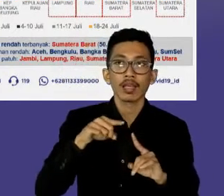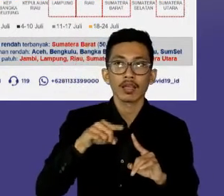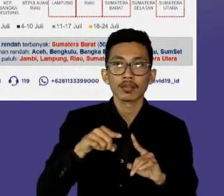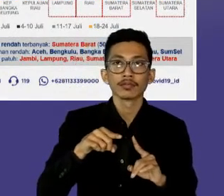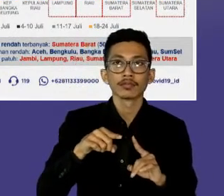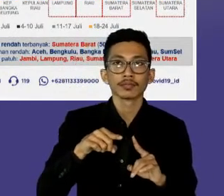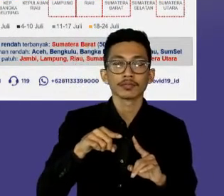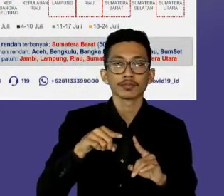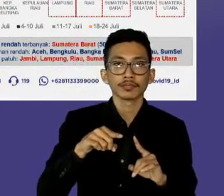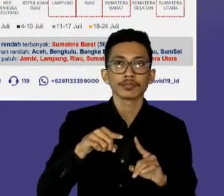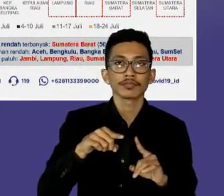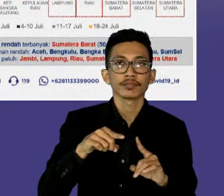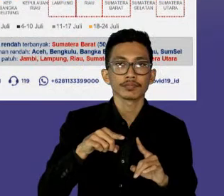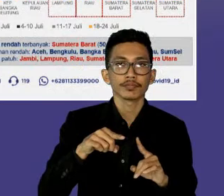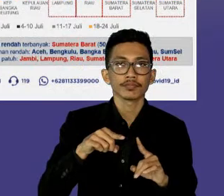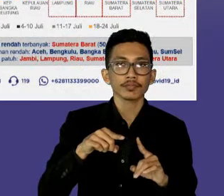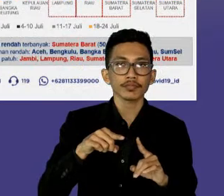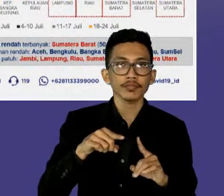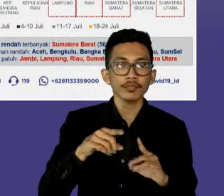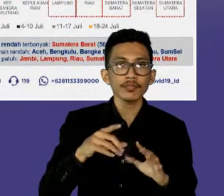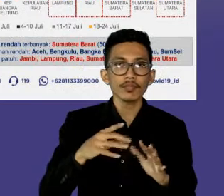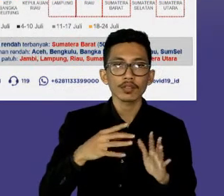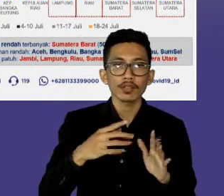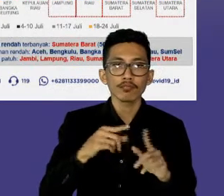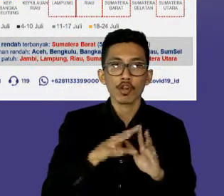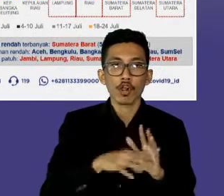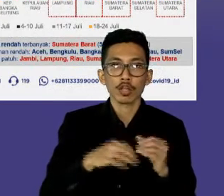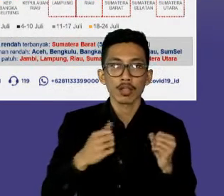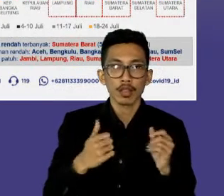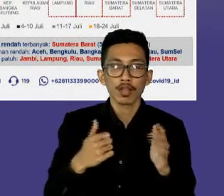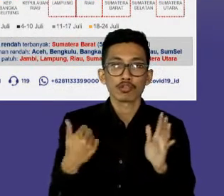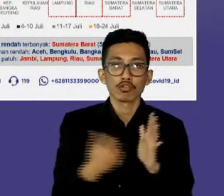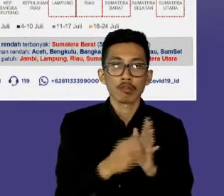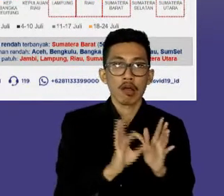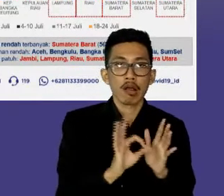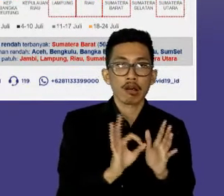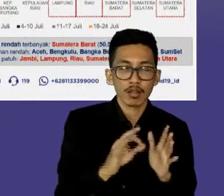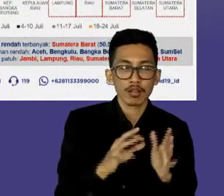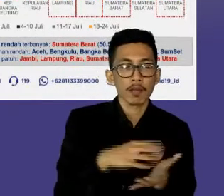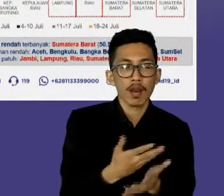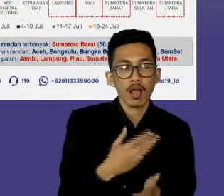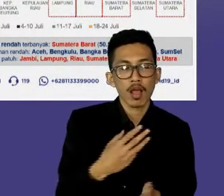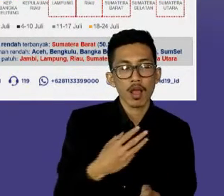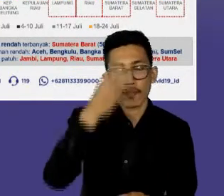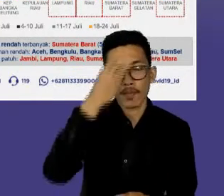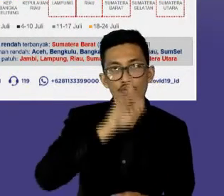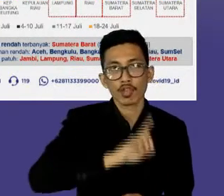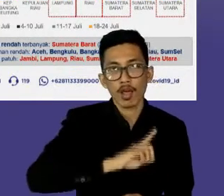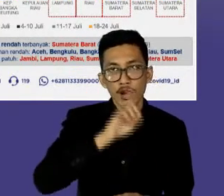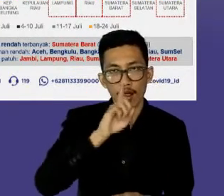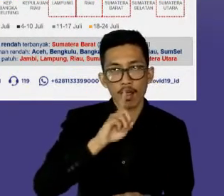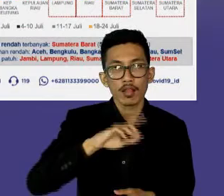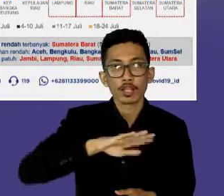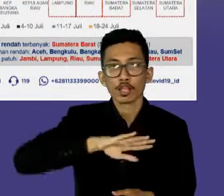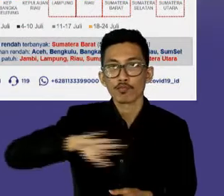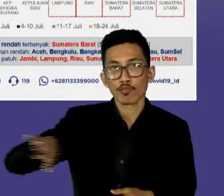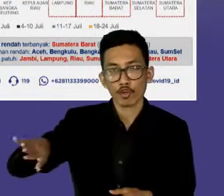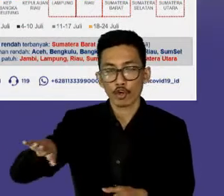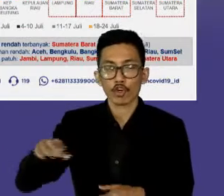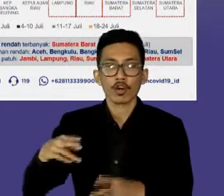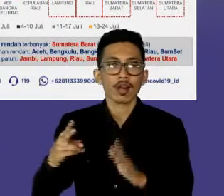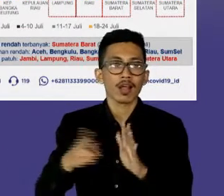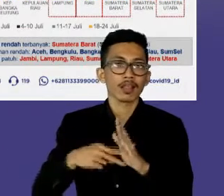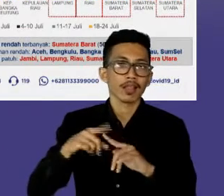tinggi cakupan untuk daerah tidak patuhnya paling tinggi di Kalimantan Utara, yang naik di Kalimantan Timur dan juga NTB